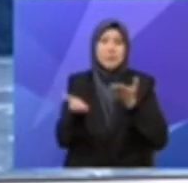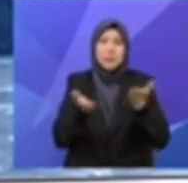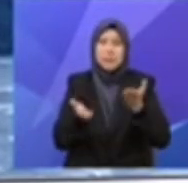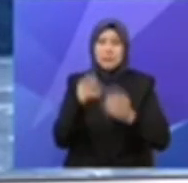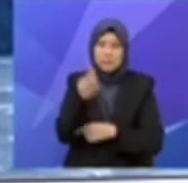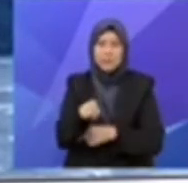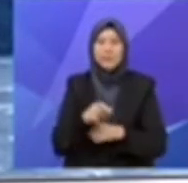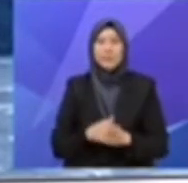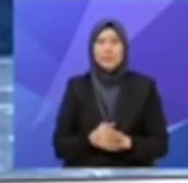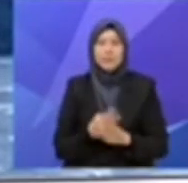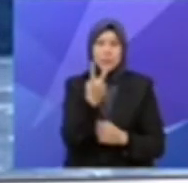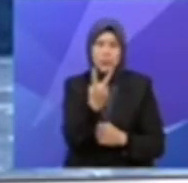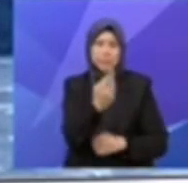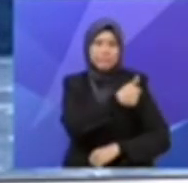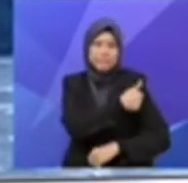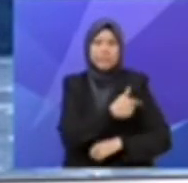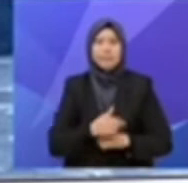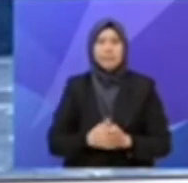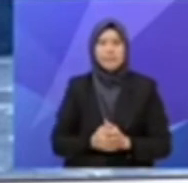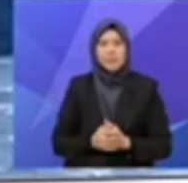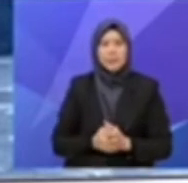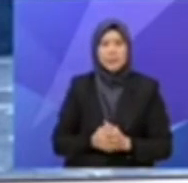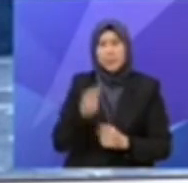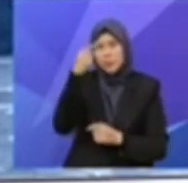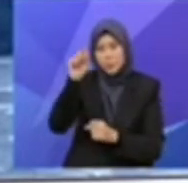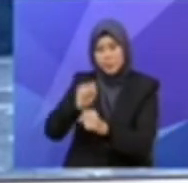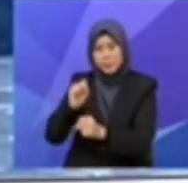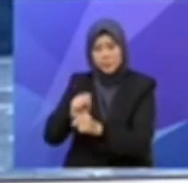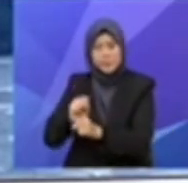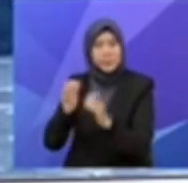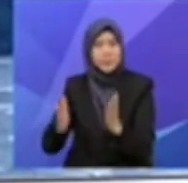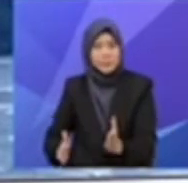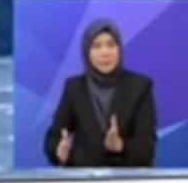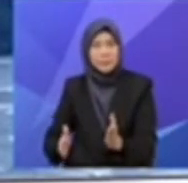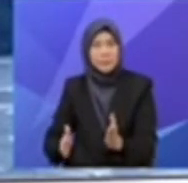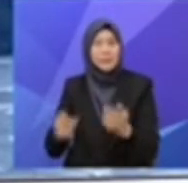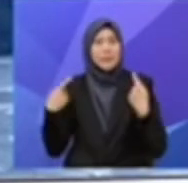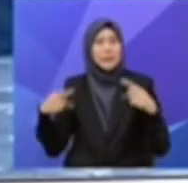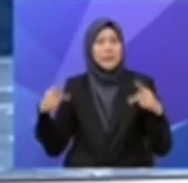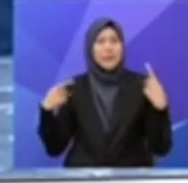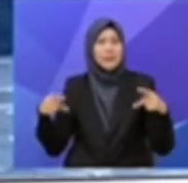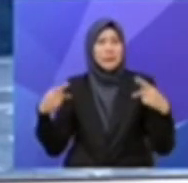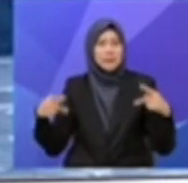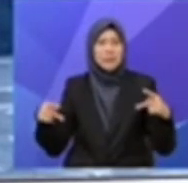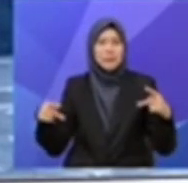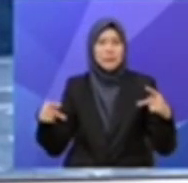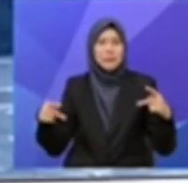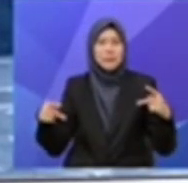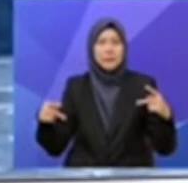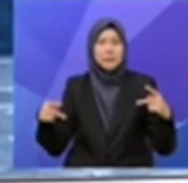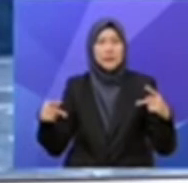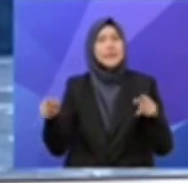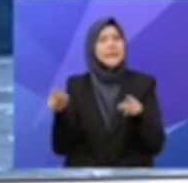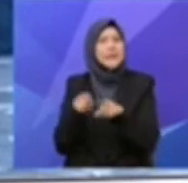mereka lo pekerja-pekerja di premis-premis yang berkaitan